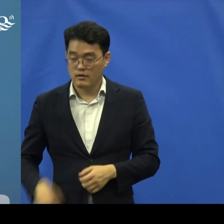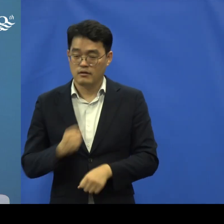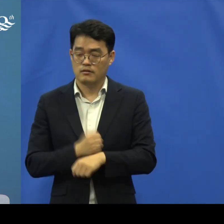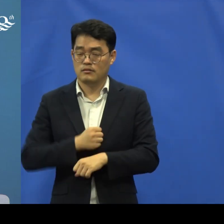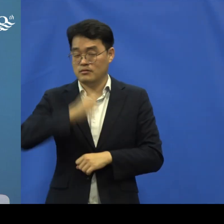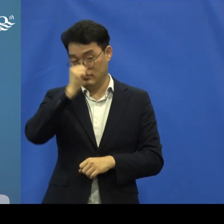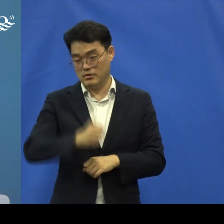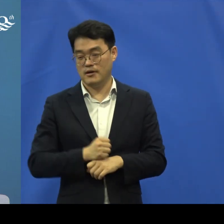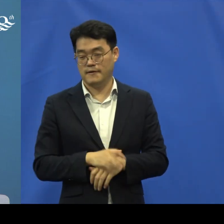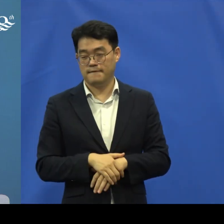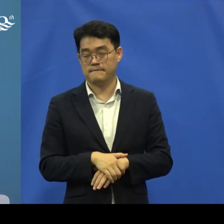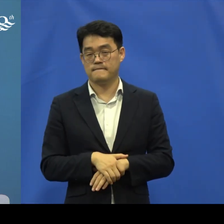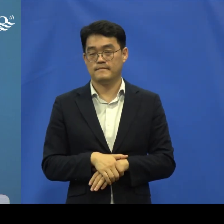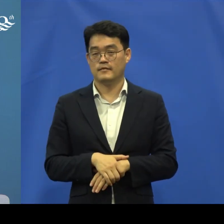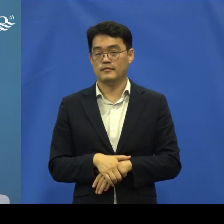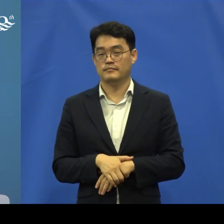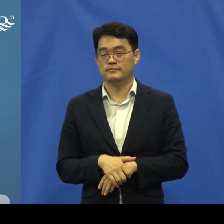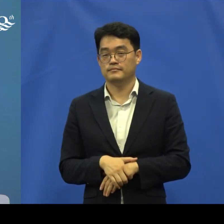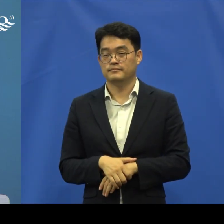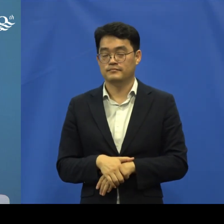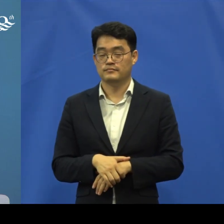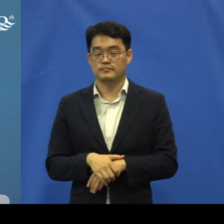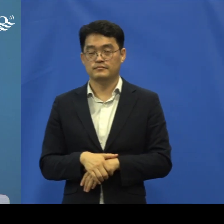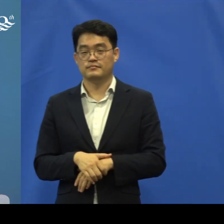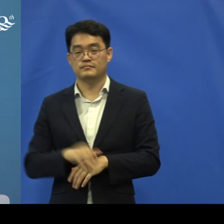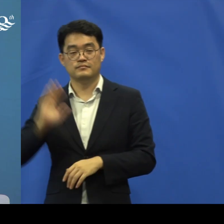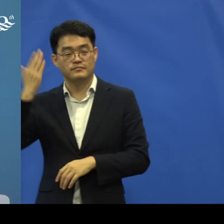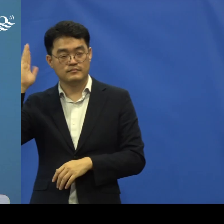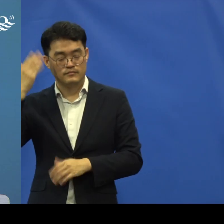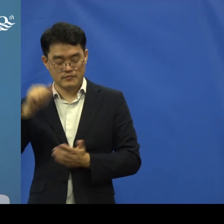요즘 너무 좋대요. 삭제 기능 너무 좋아.